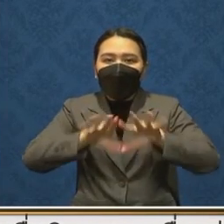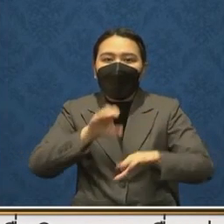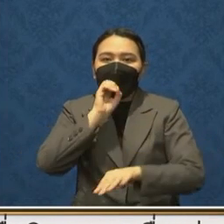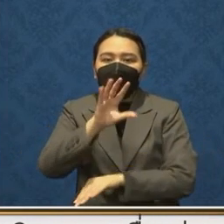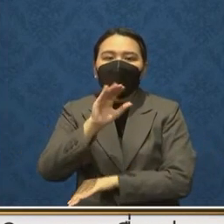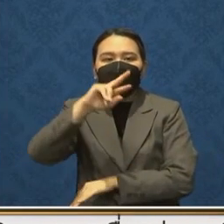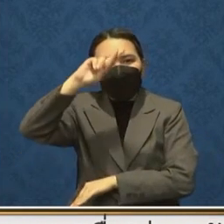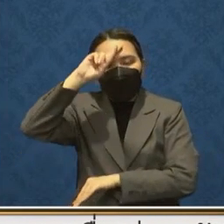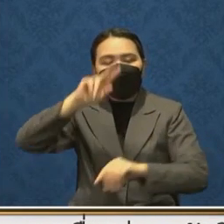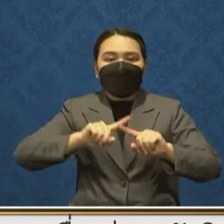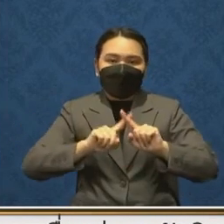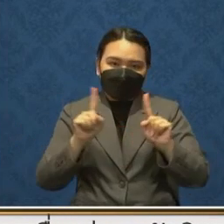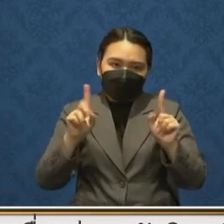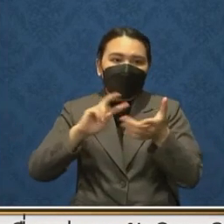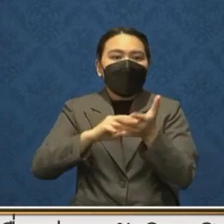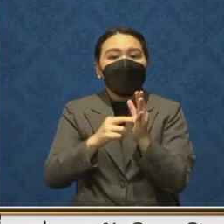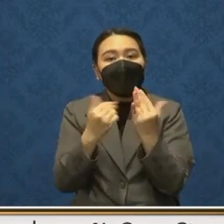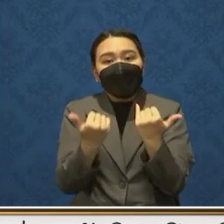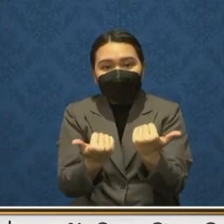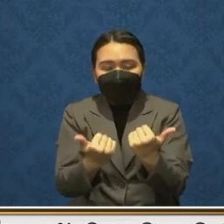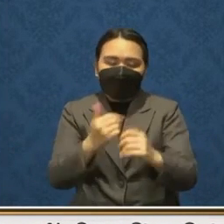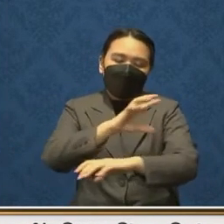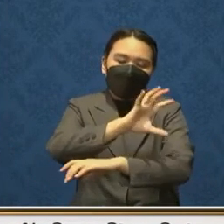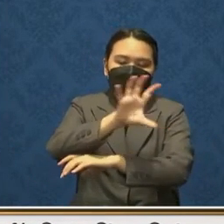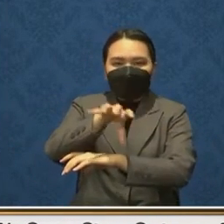ารโก 6หลอกลวงพี่นองประชาชล